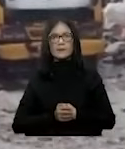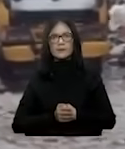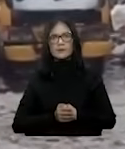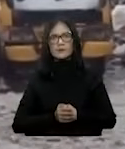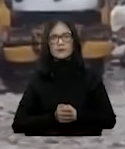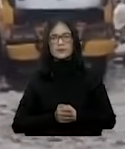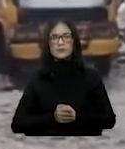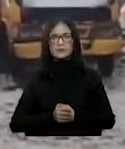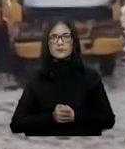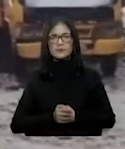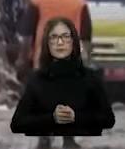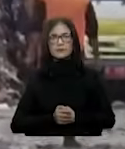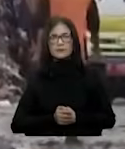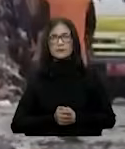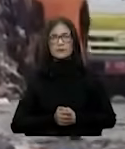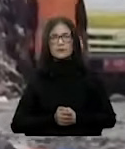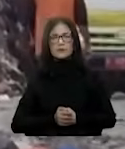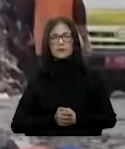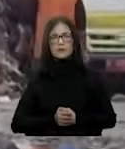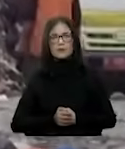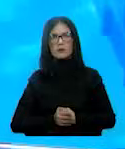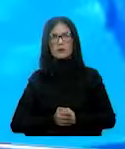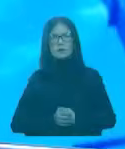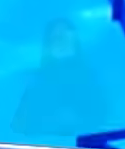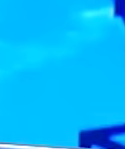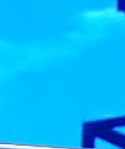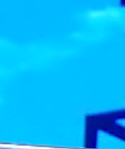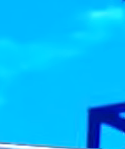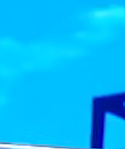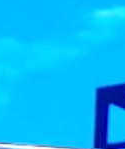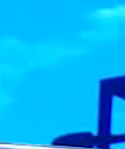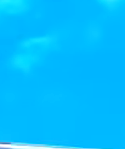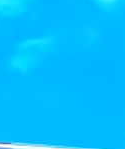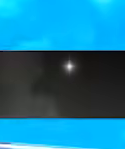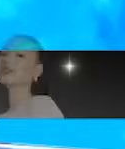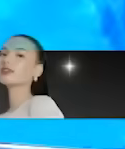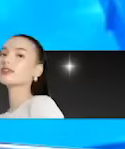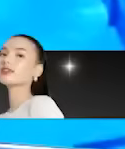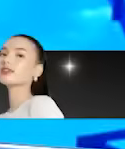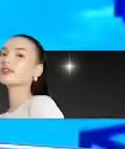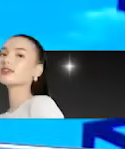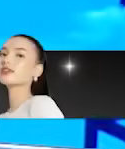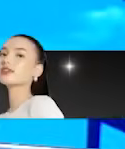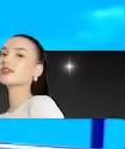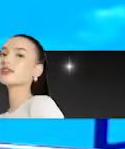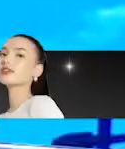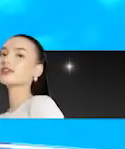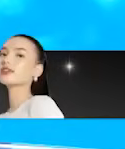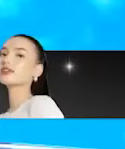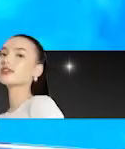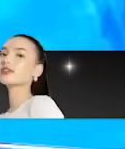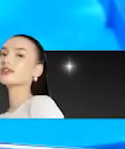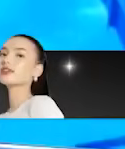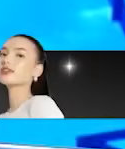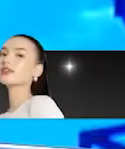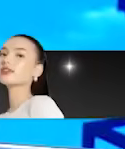Dari Depok, Jawa Barat, Iyum Rizky Anyus melaporkan. Pemirsa, Bacagub dan Bacawagub Pramono Anung Ranukarno menjalani